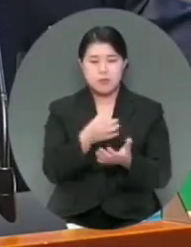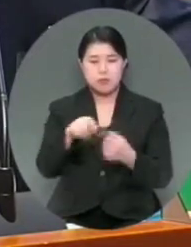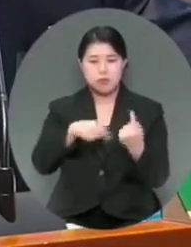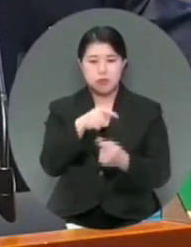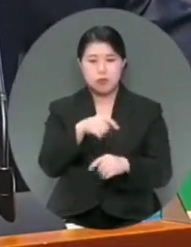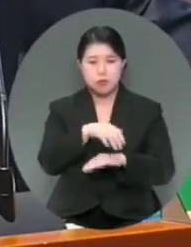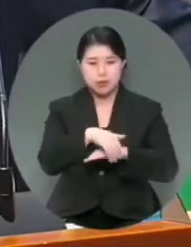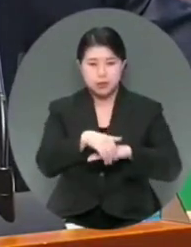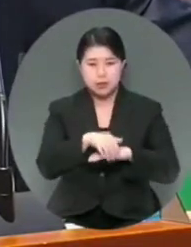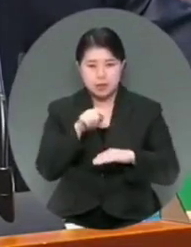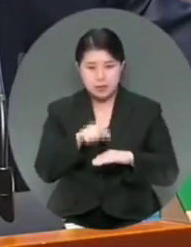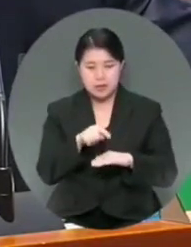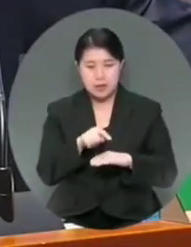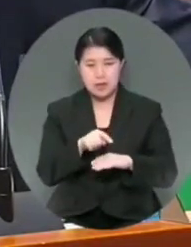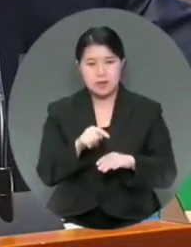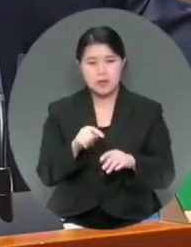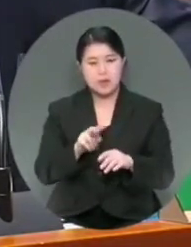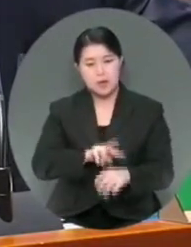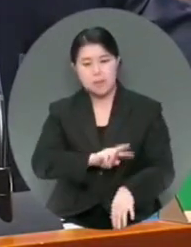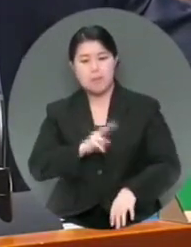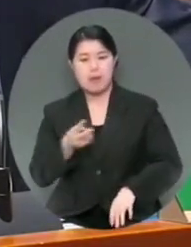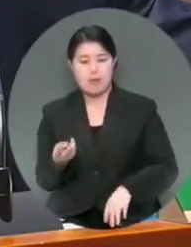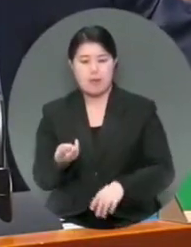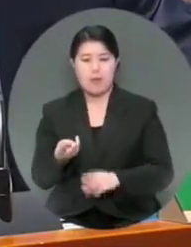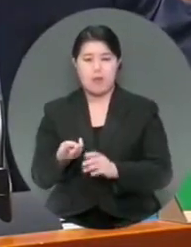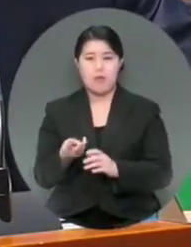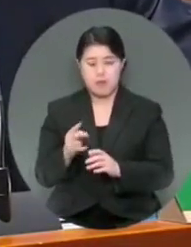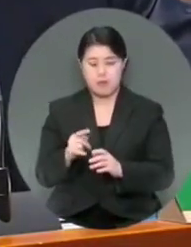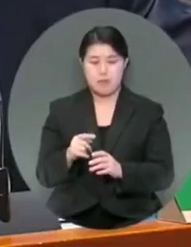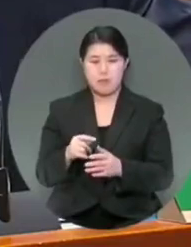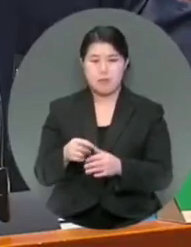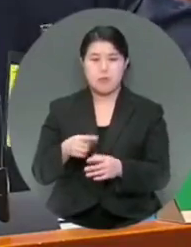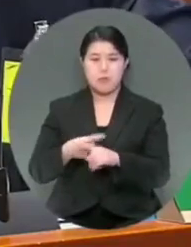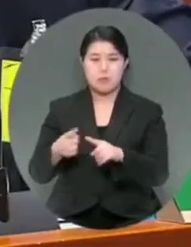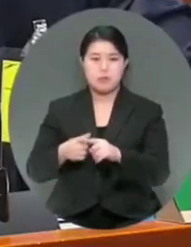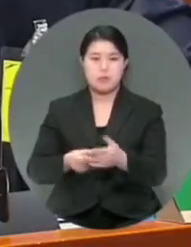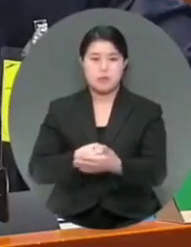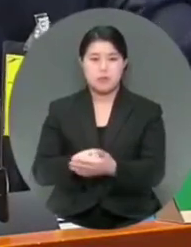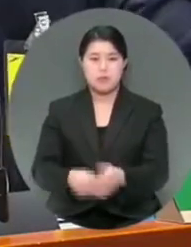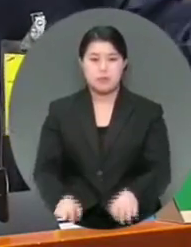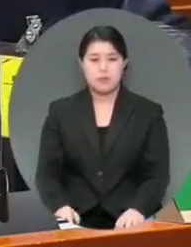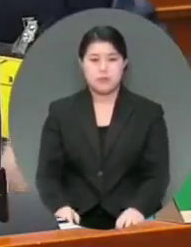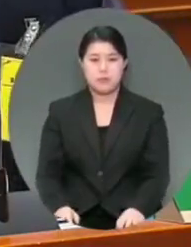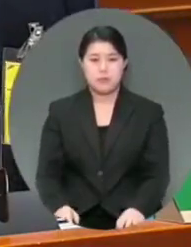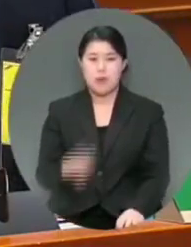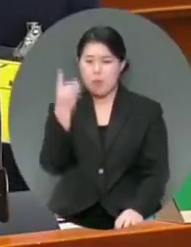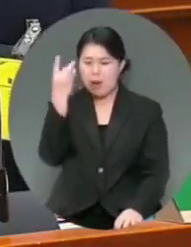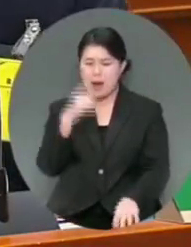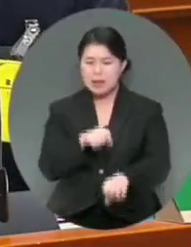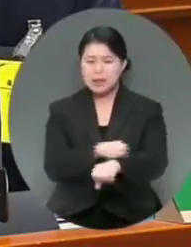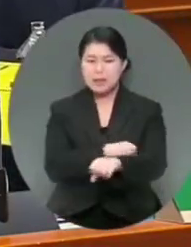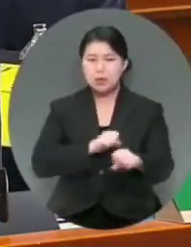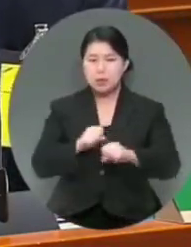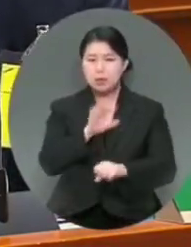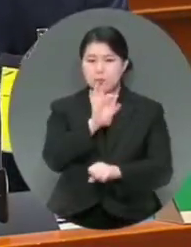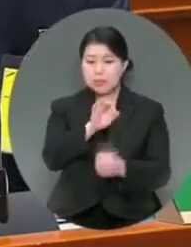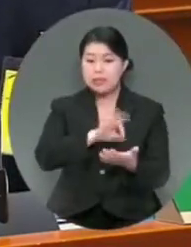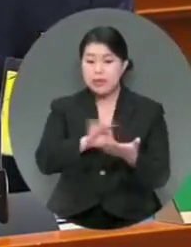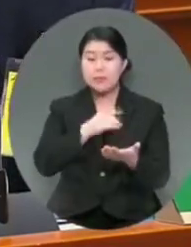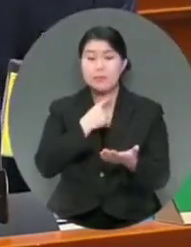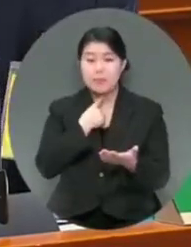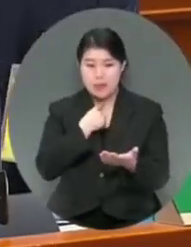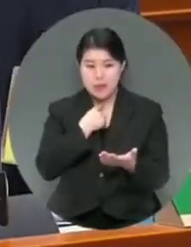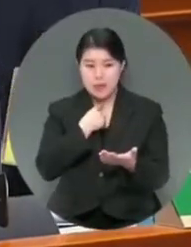저희가 더 비목 성격에 부합한 정보 보안비로 이관해서 편성한 것입니다. 그리고 원래는 특활비로